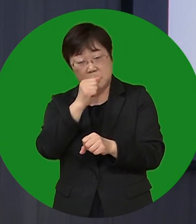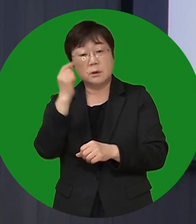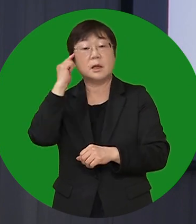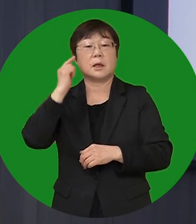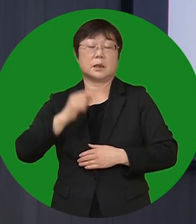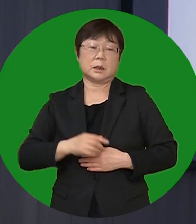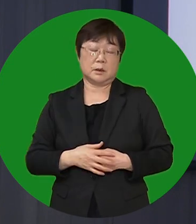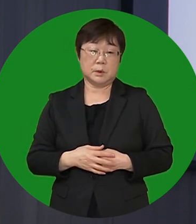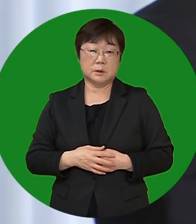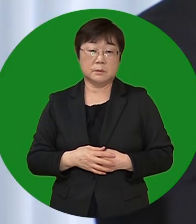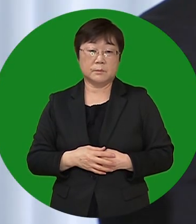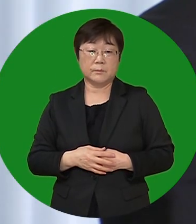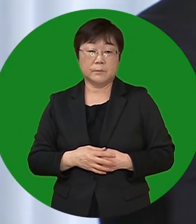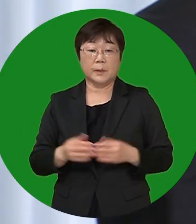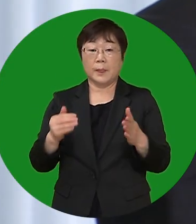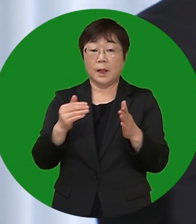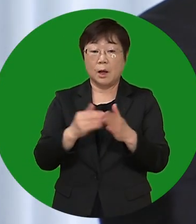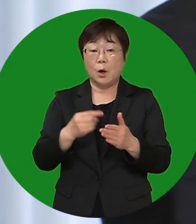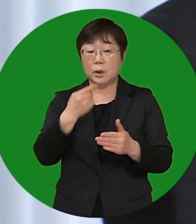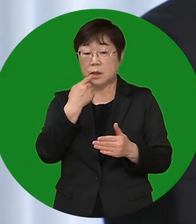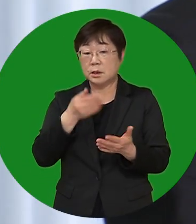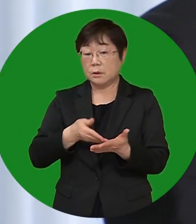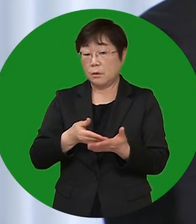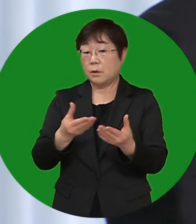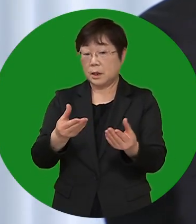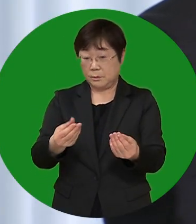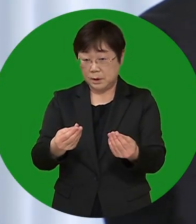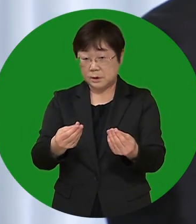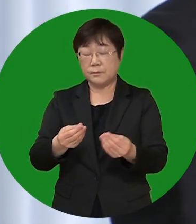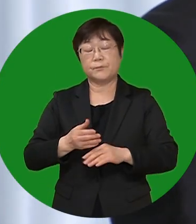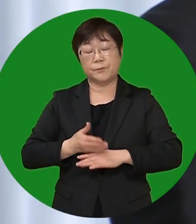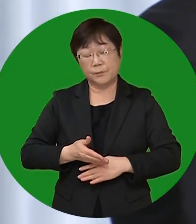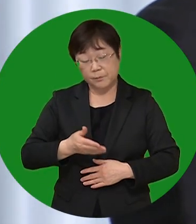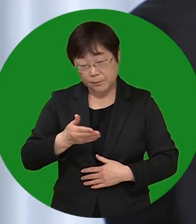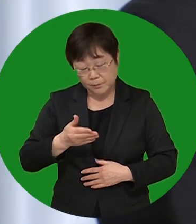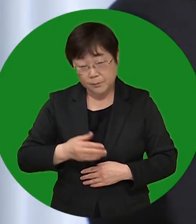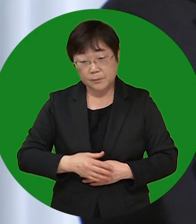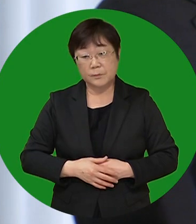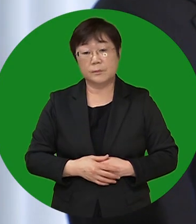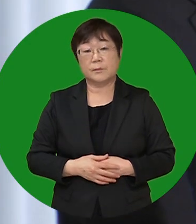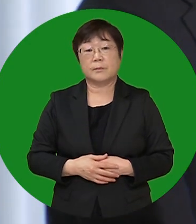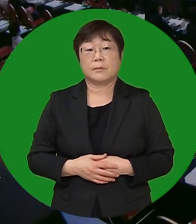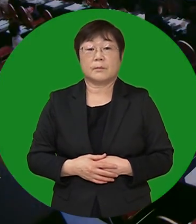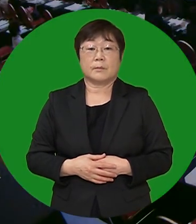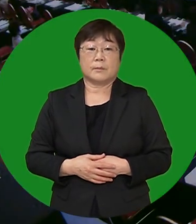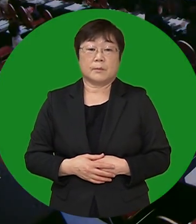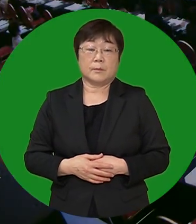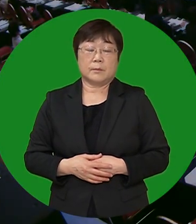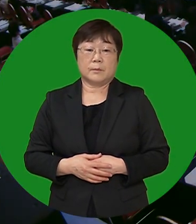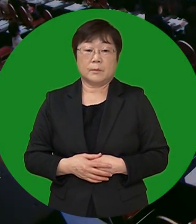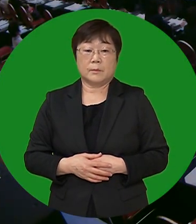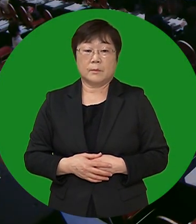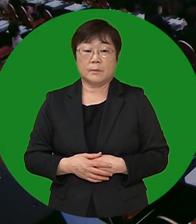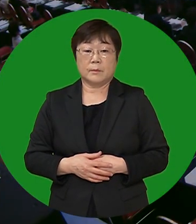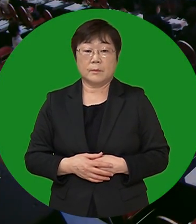ます以上で私のお話を終わりますご清聴どうもありがとうございました